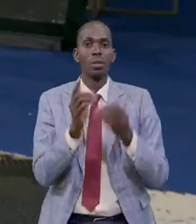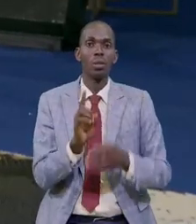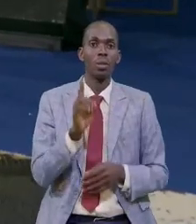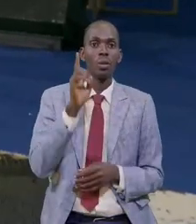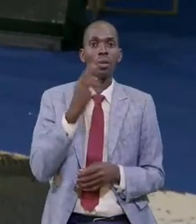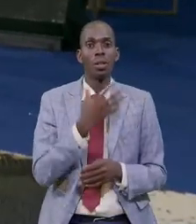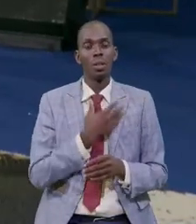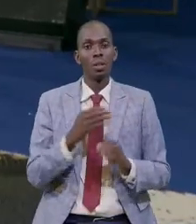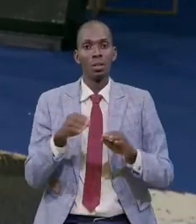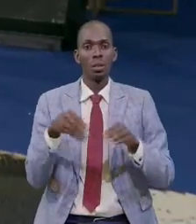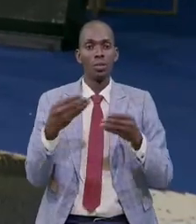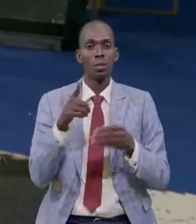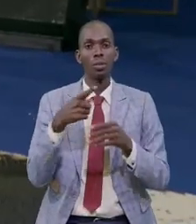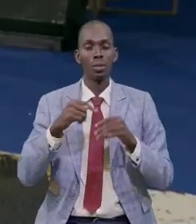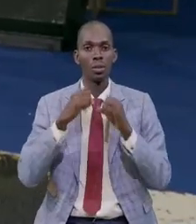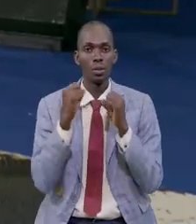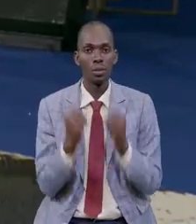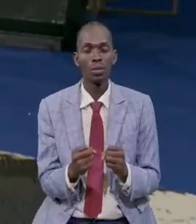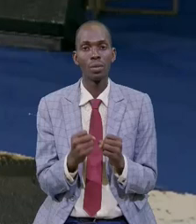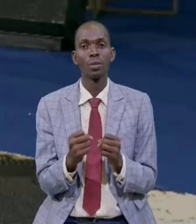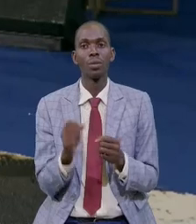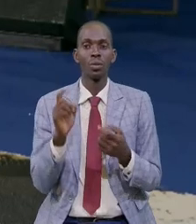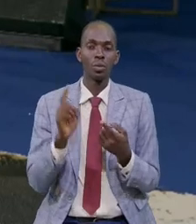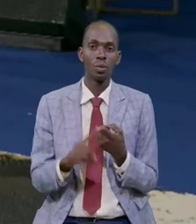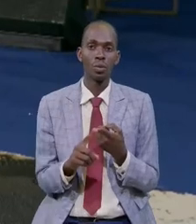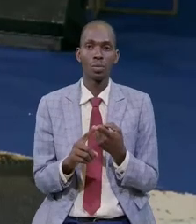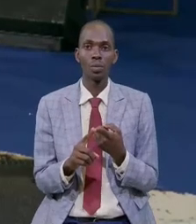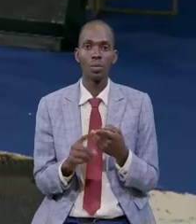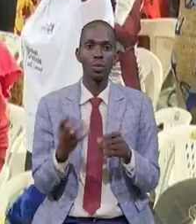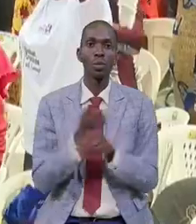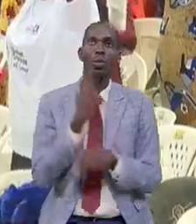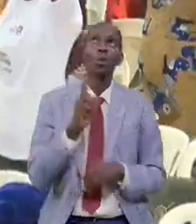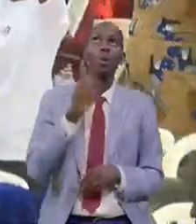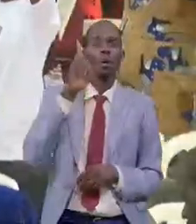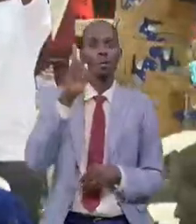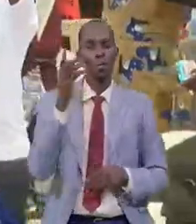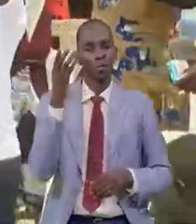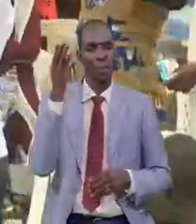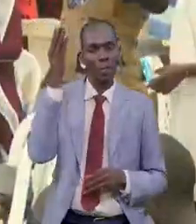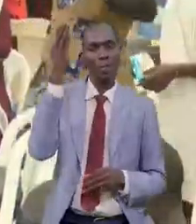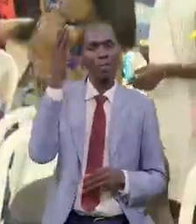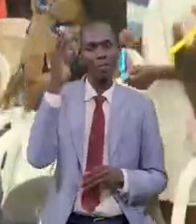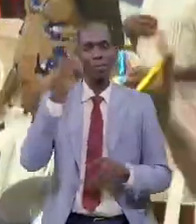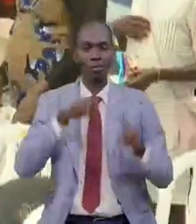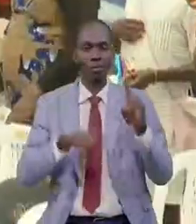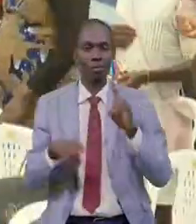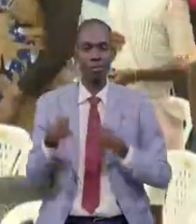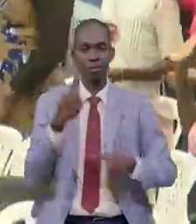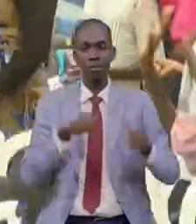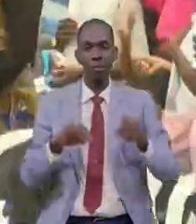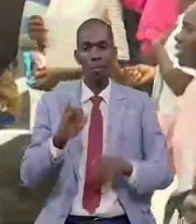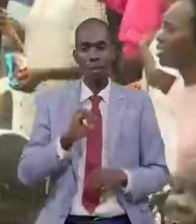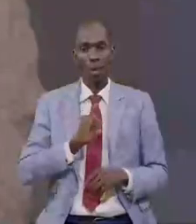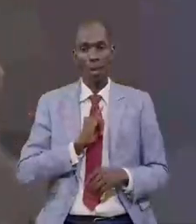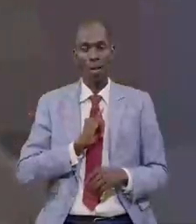et te donner la force pour en haut là-bas je vais